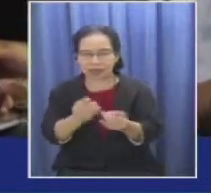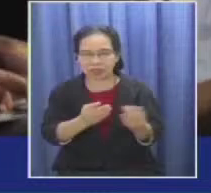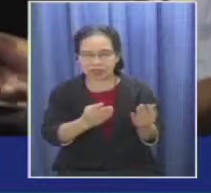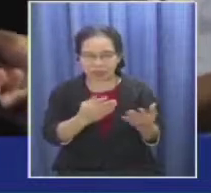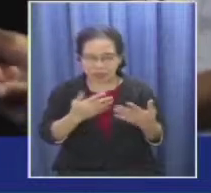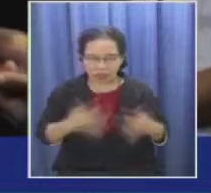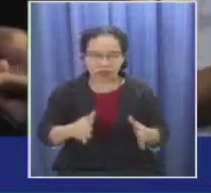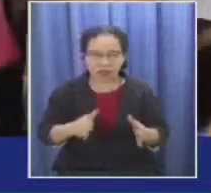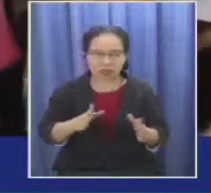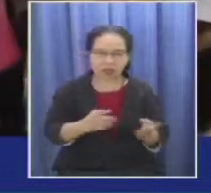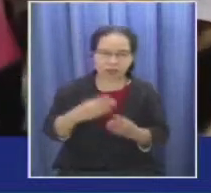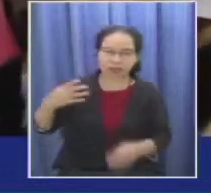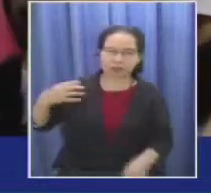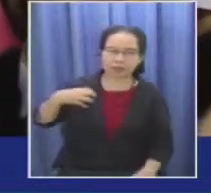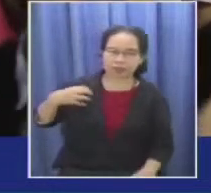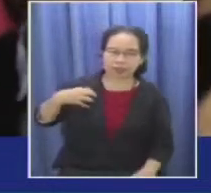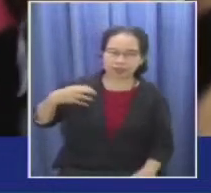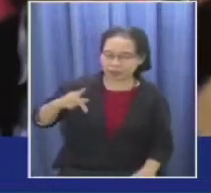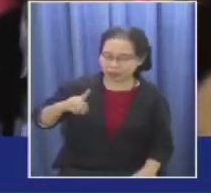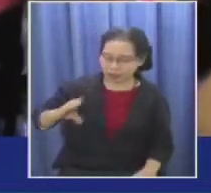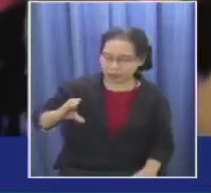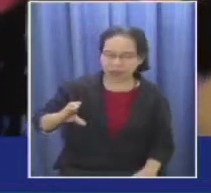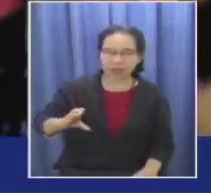Emishana tiefo pi no wo ho.